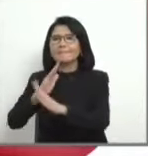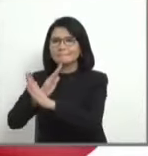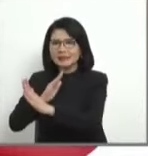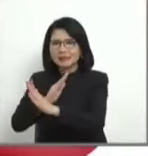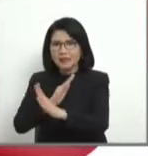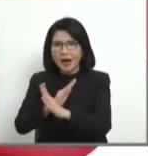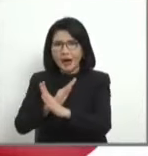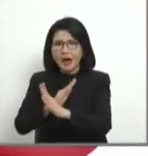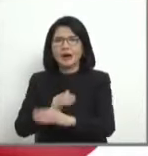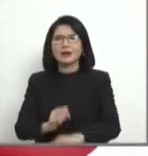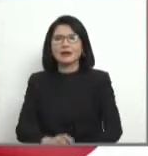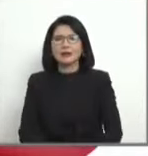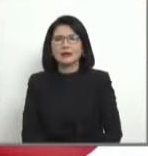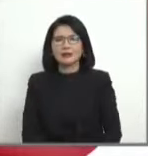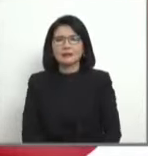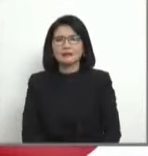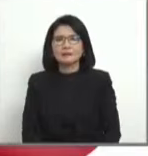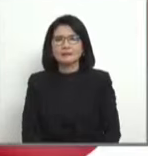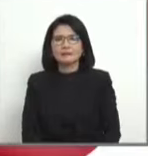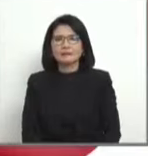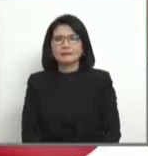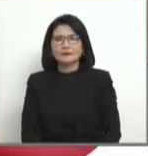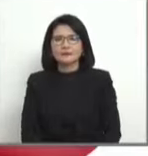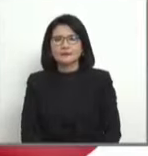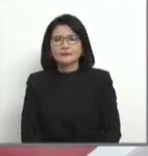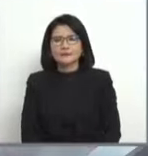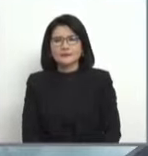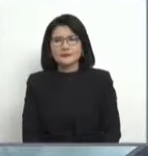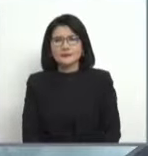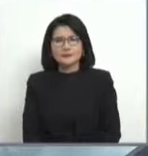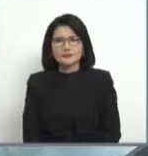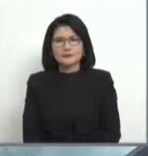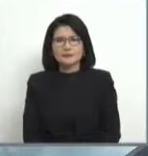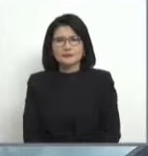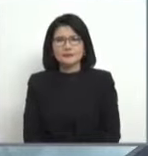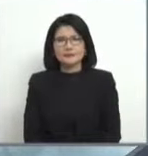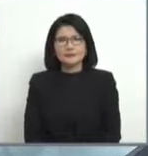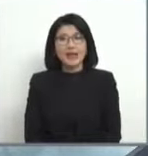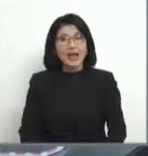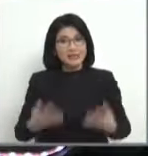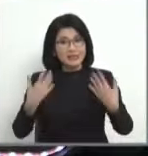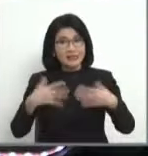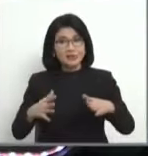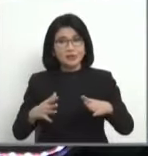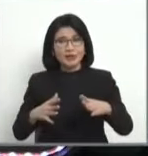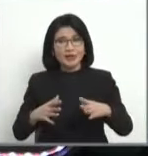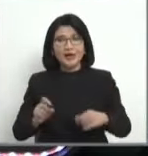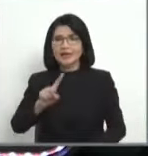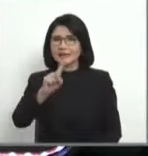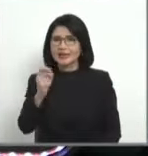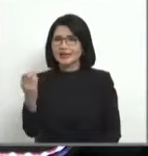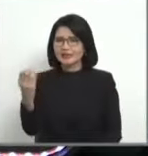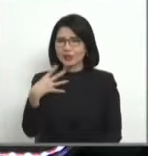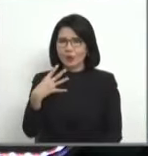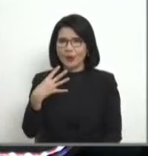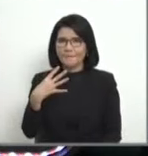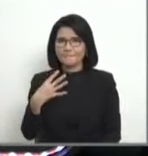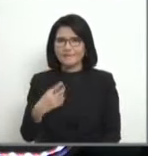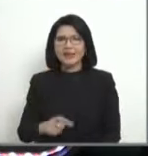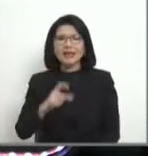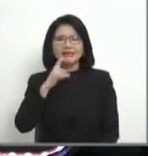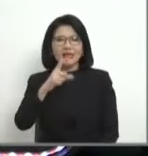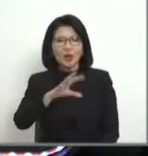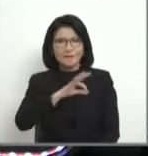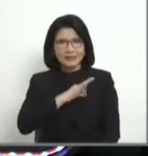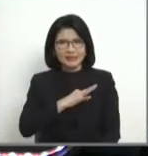Demikian. Baik, ya. Terima kasih Bapak. Baik, berakhir sudah sesi tanya jawab antar calon presiden.